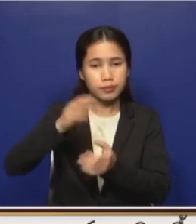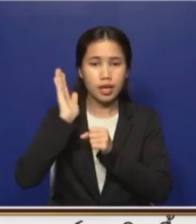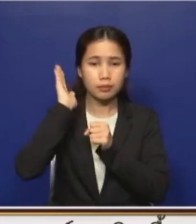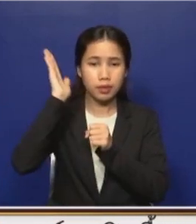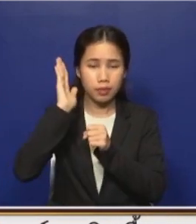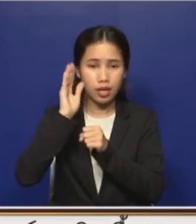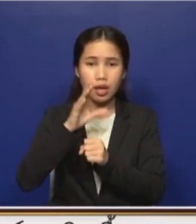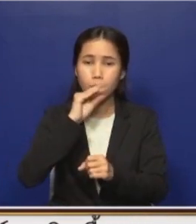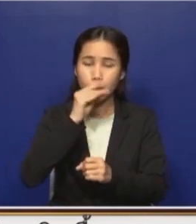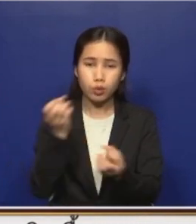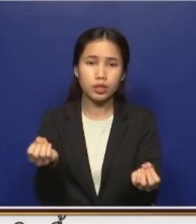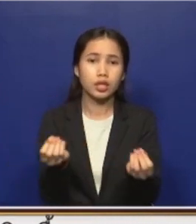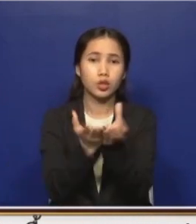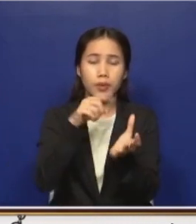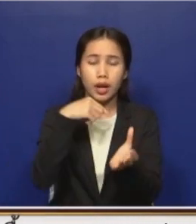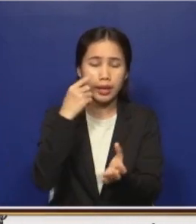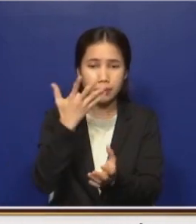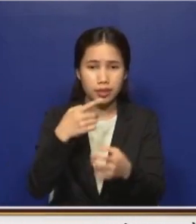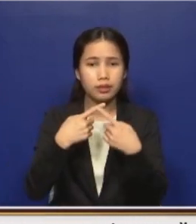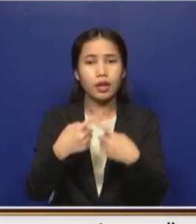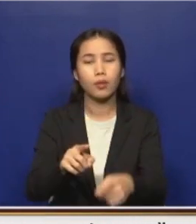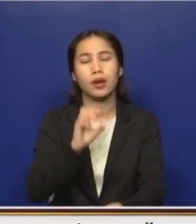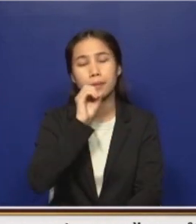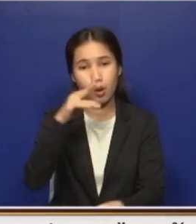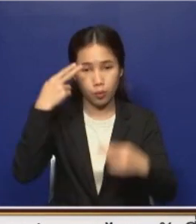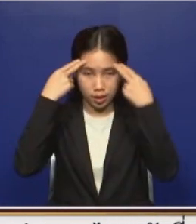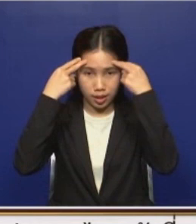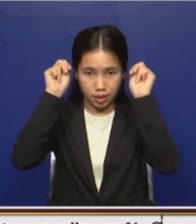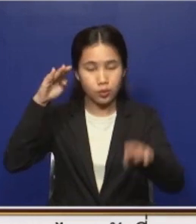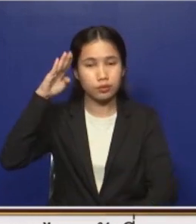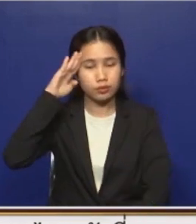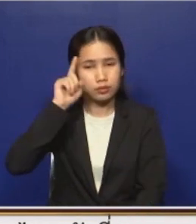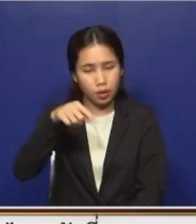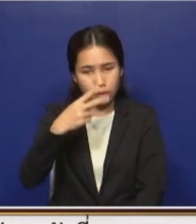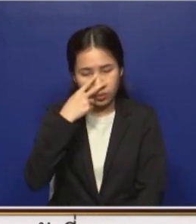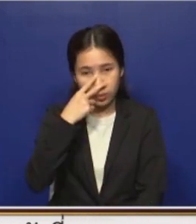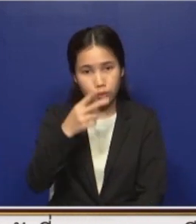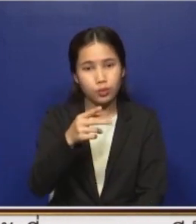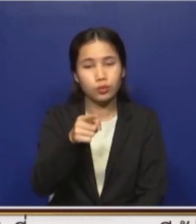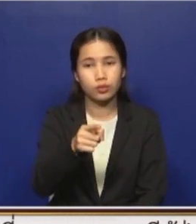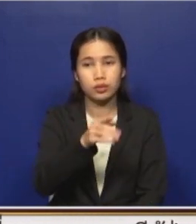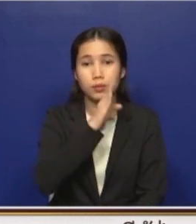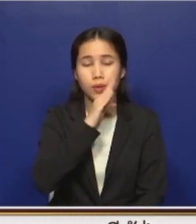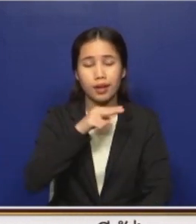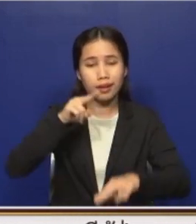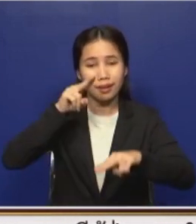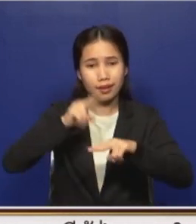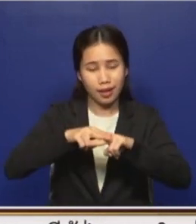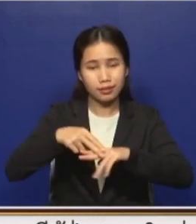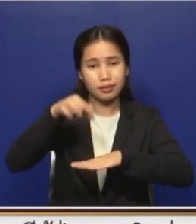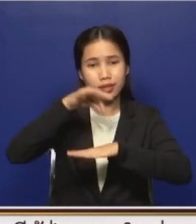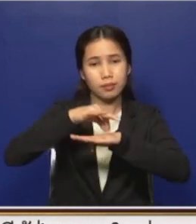ประเทศที่เป็นครัวของโลกเป็นผู้ผลิตอาหารให้โลกทำไมต้องอดอยากหิวโหยถึง 9% ฮ